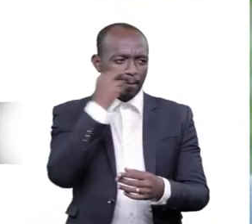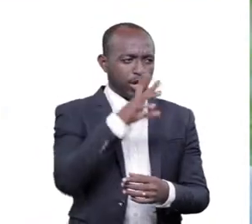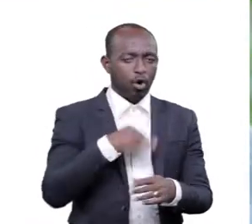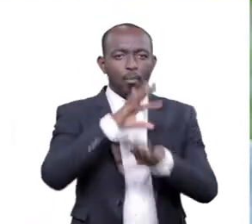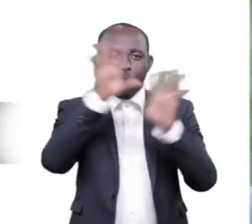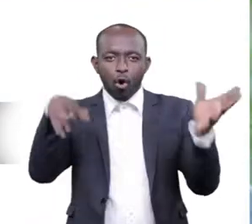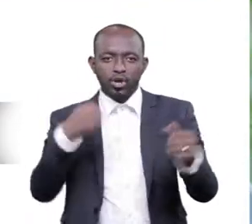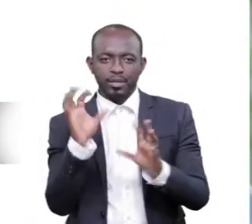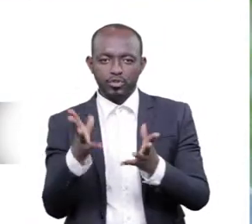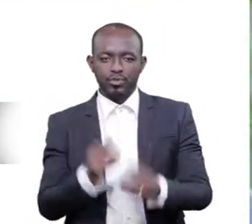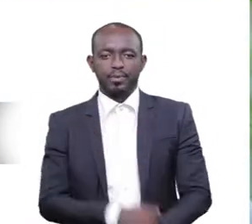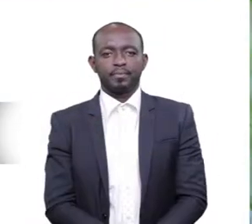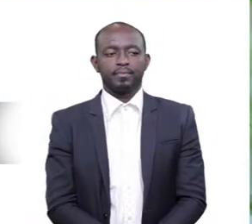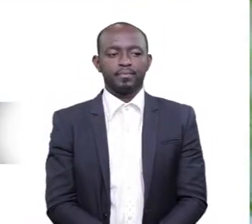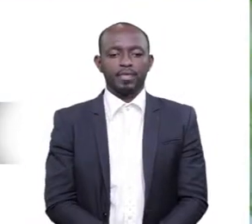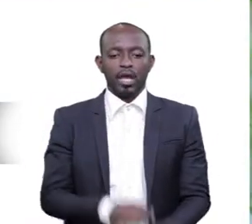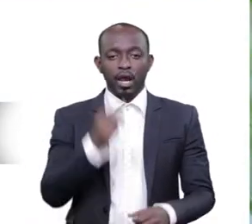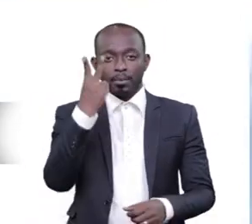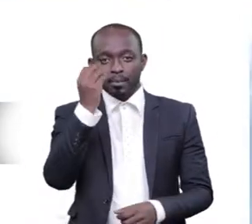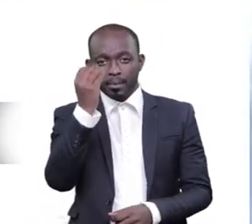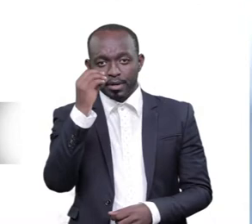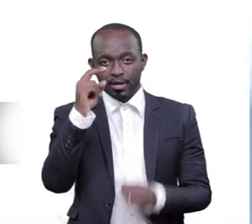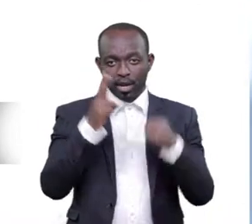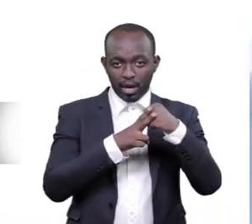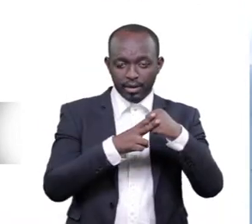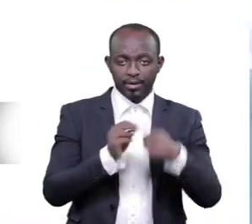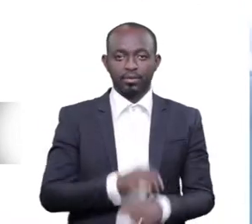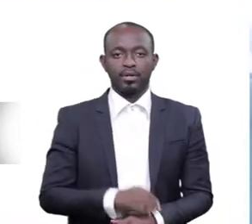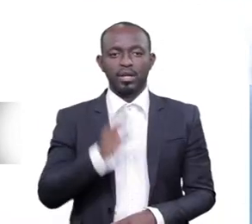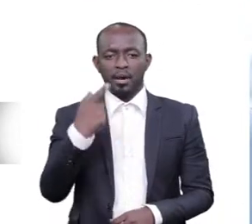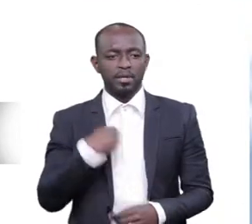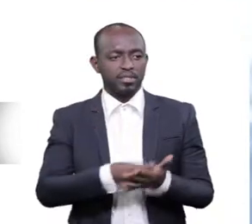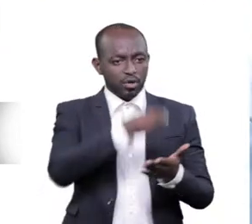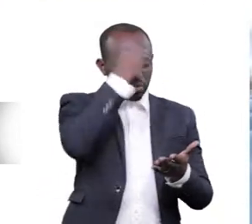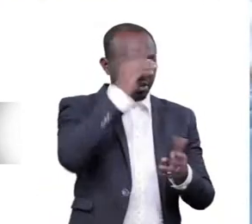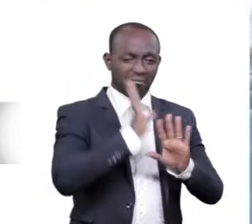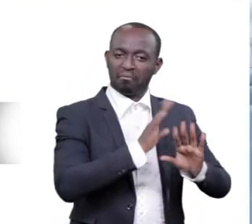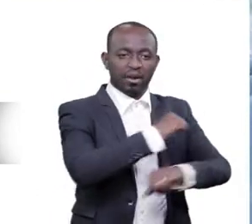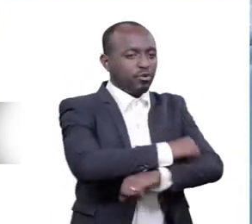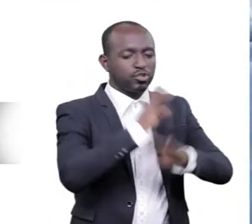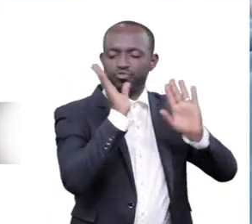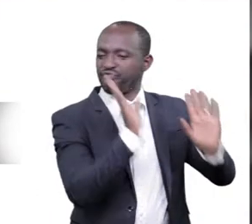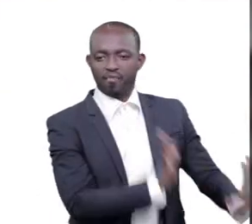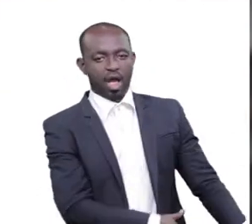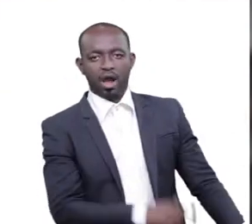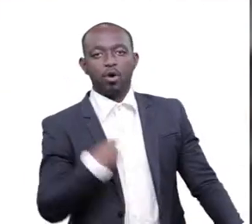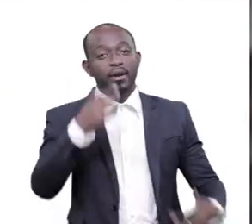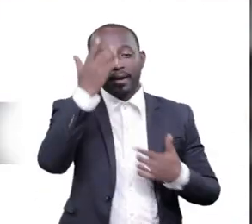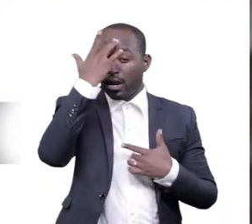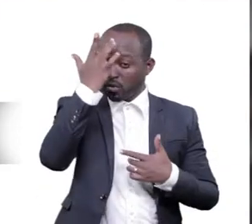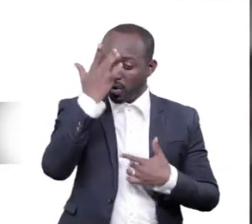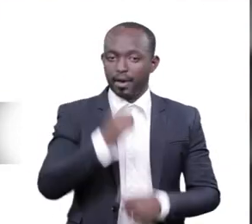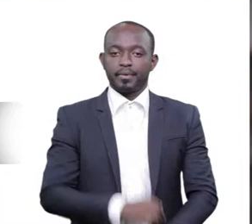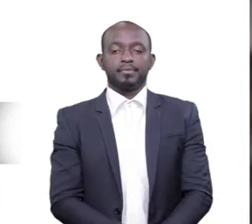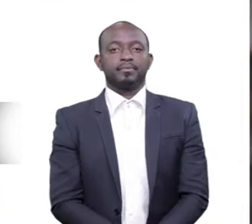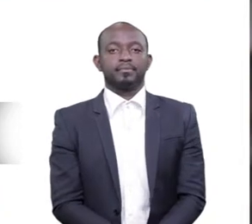bishoboka 2007 nayimaze yose ntiga kuko nari mfite ikibazo cy'uburwayi